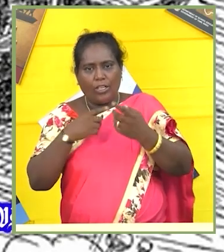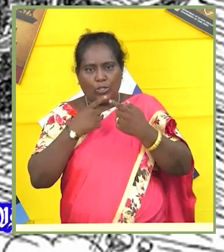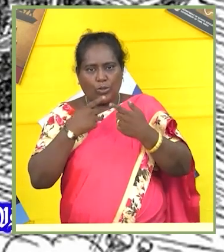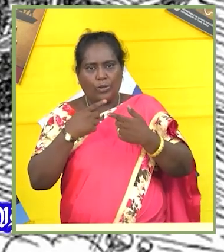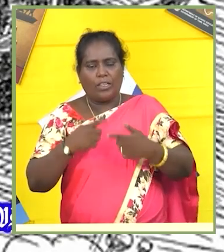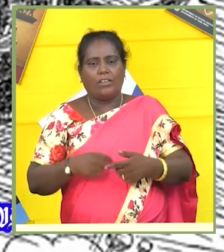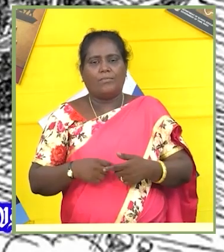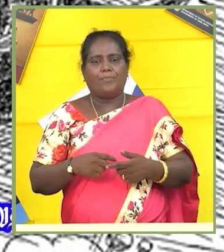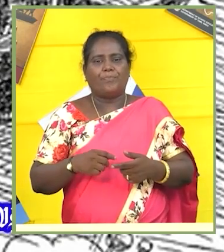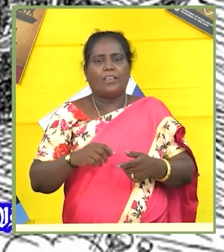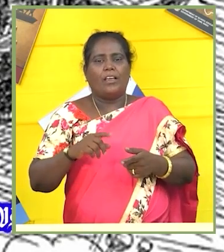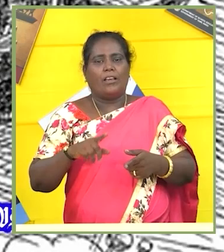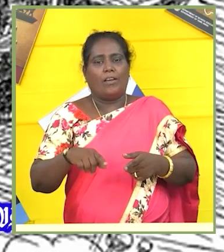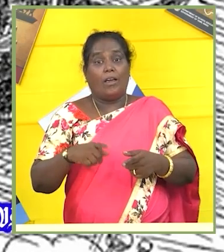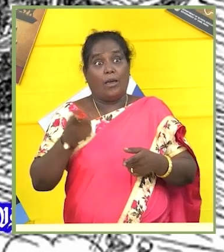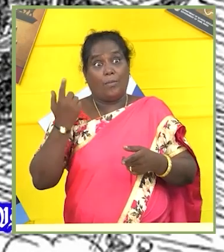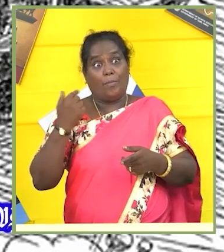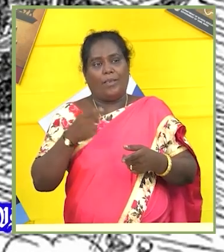மாலையிலையும் ஒழிபியல்ங்கிற பகுதியில்